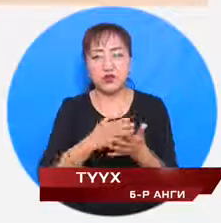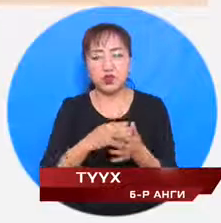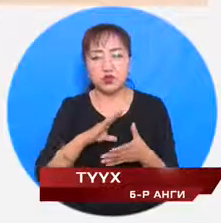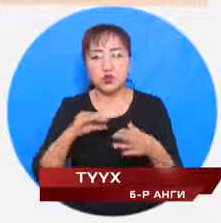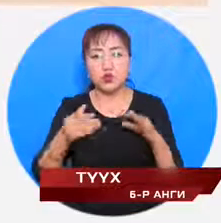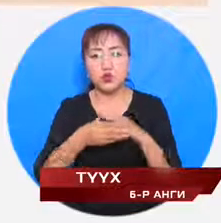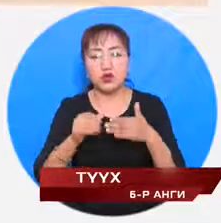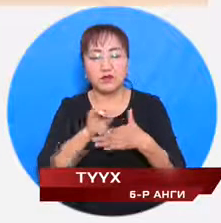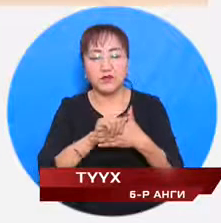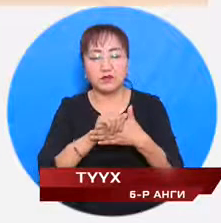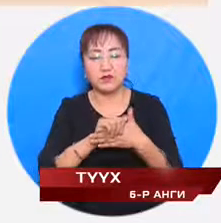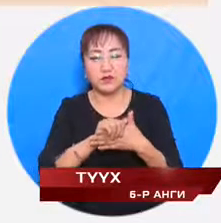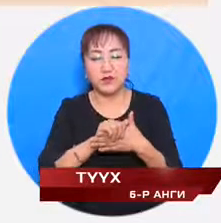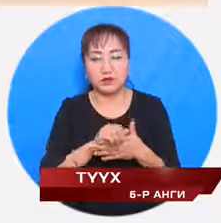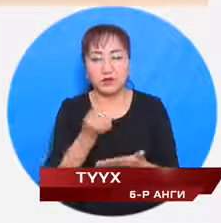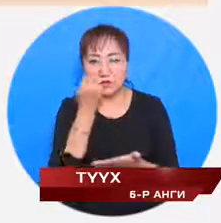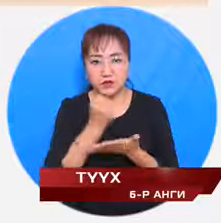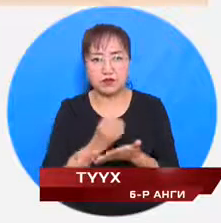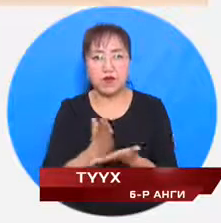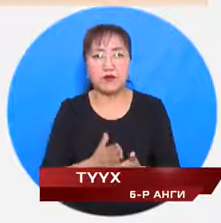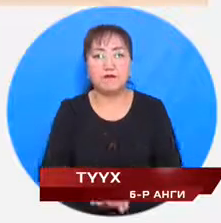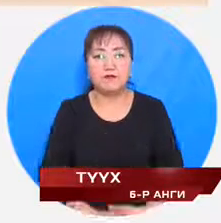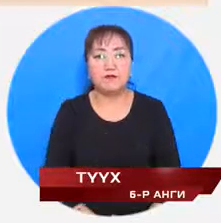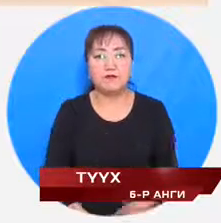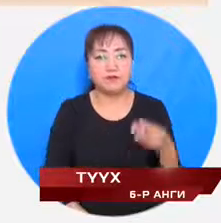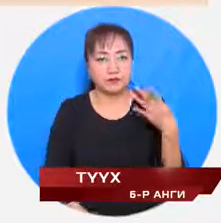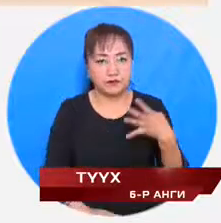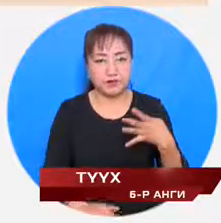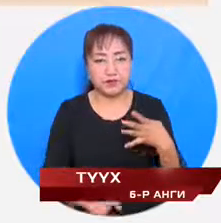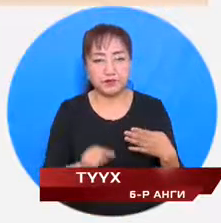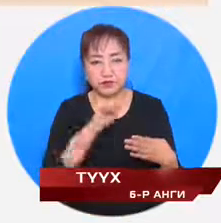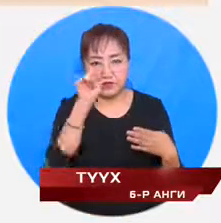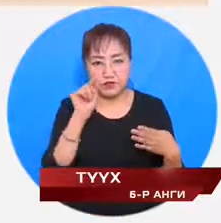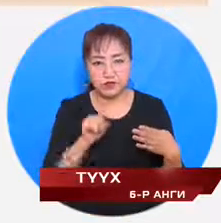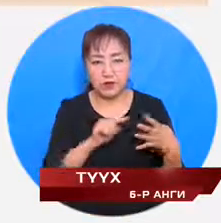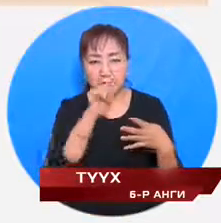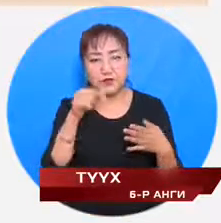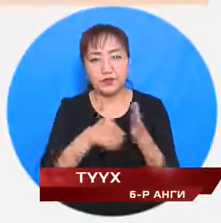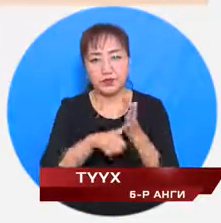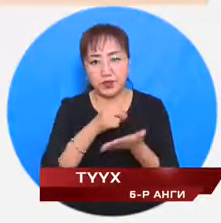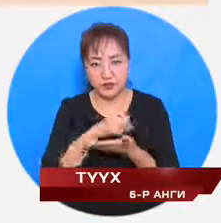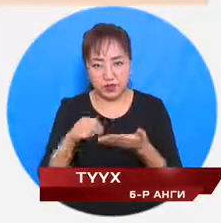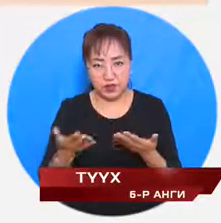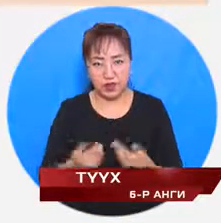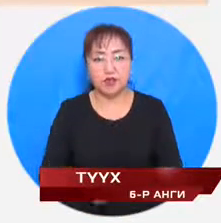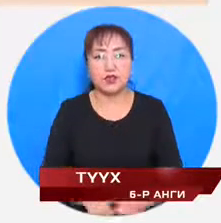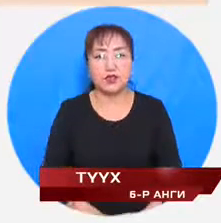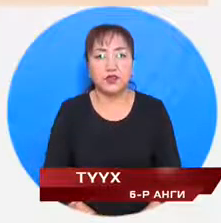сурвалж нотолсон байх нь байна. За асуулт 4. Хүүхдүүдээ асуултаа дэвтэр дээр нь тэмдэглээрэй.